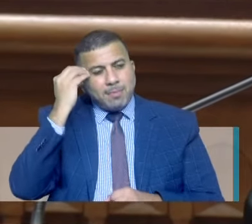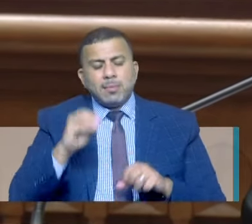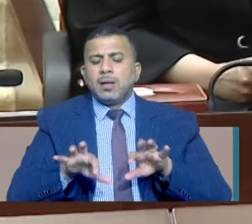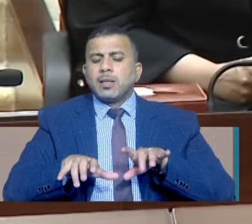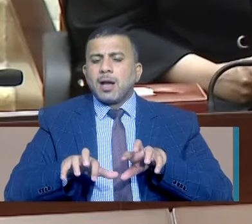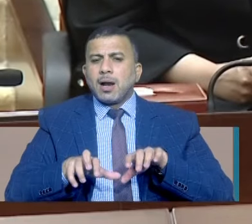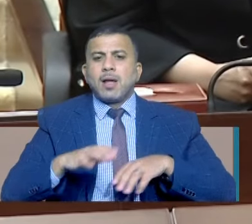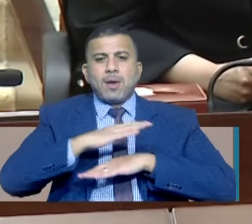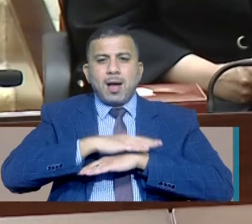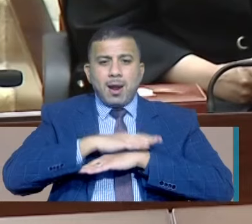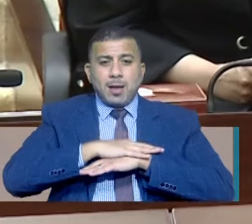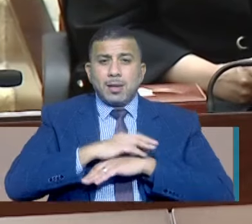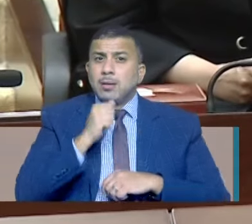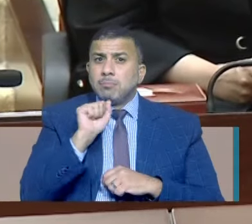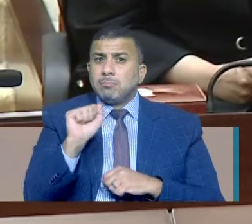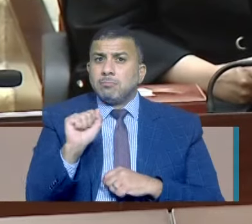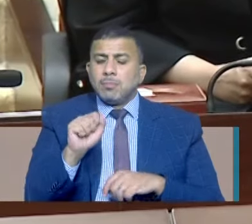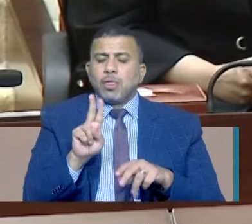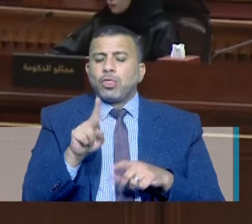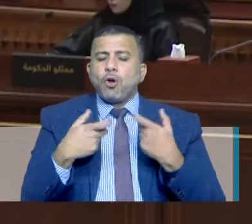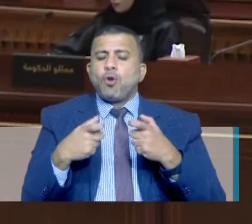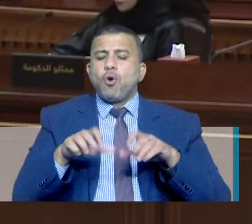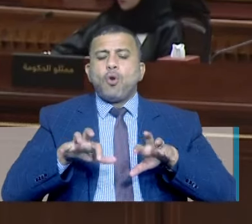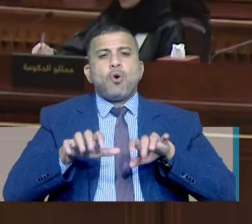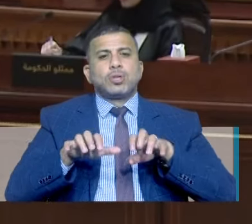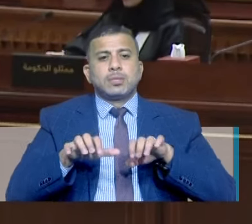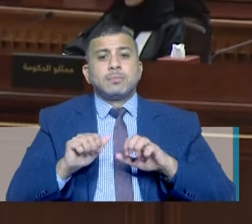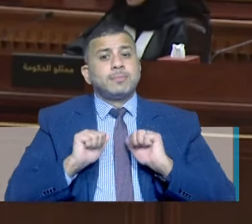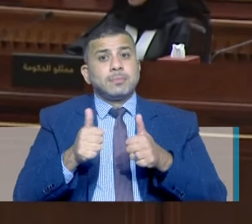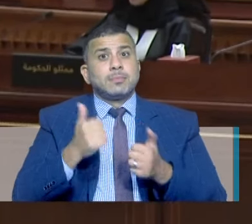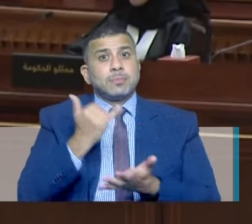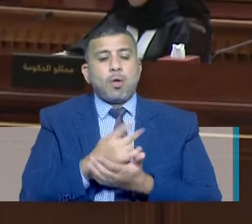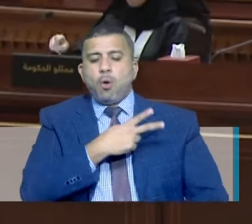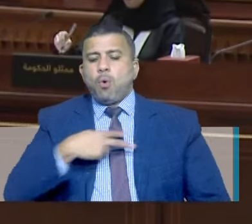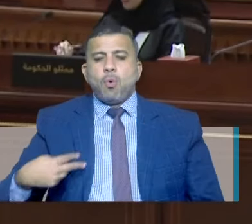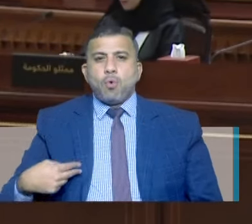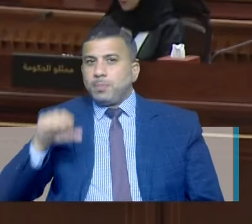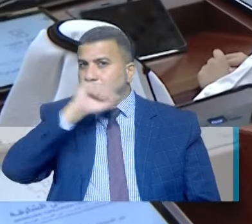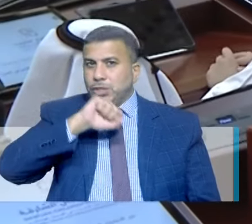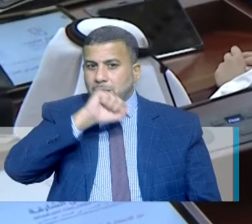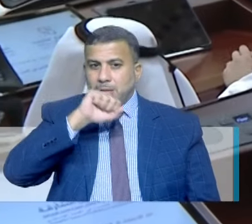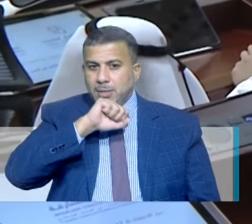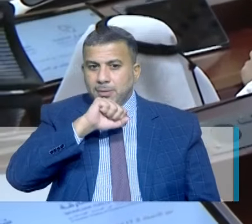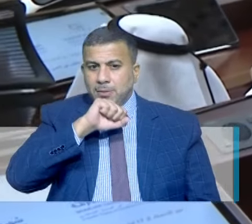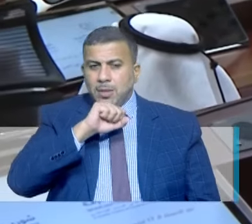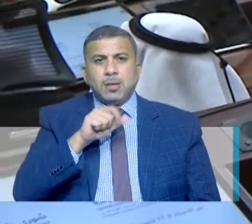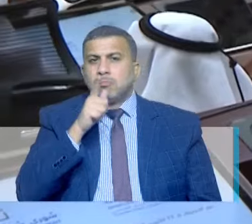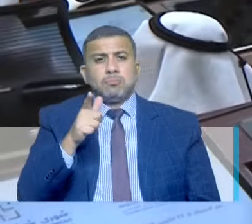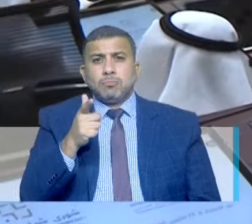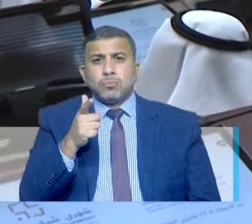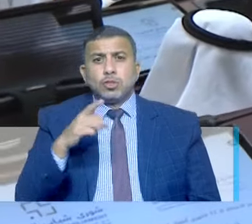التقنية والأخلاقية لهذه التكنولوجيا. حضر الجلسة ممثلو حكومة إمارة الشارقة، كل